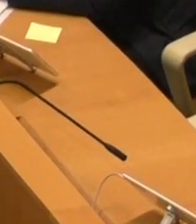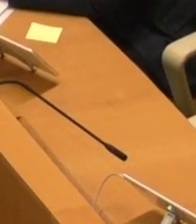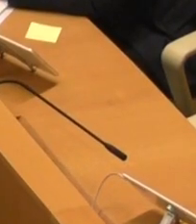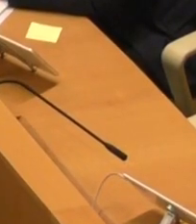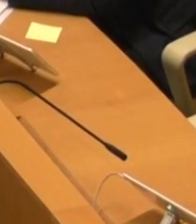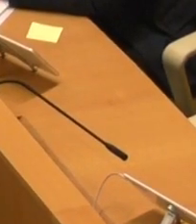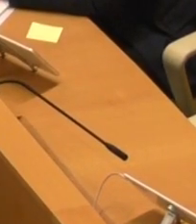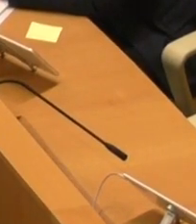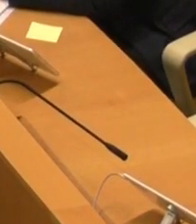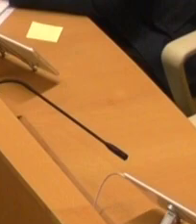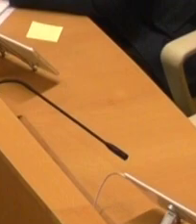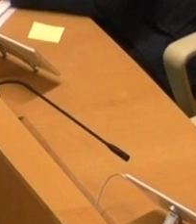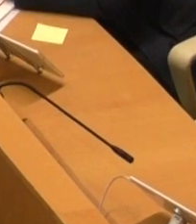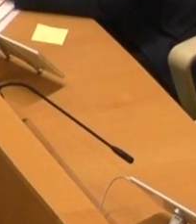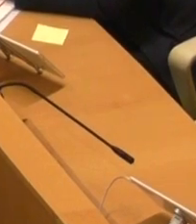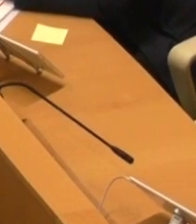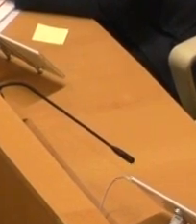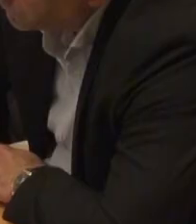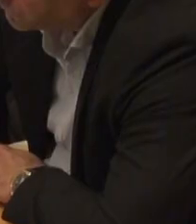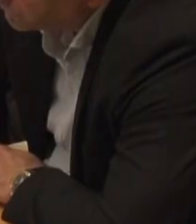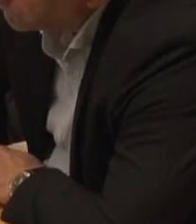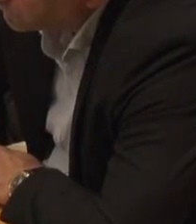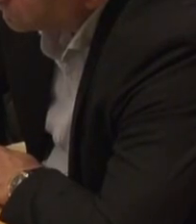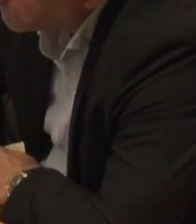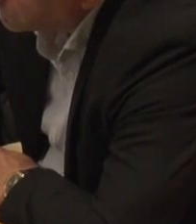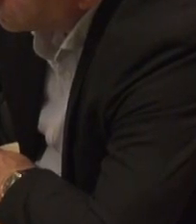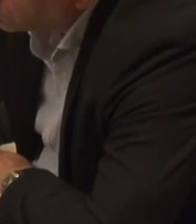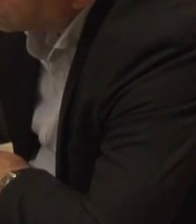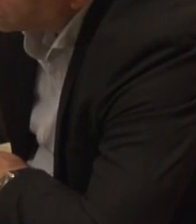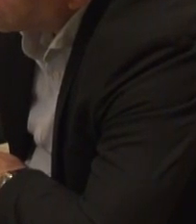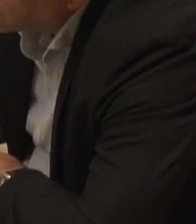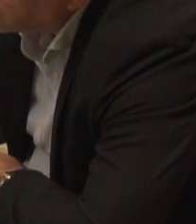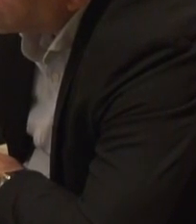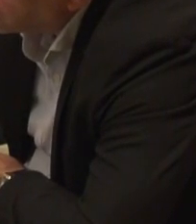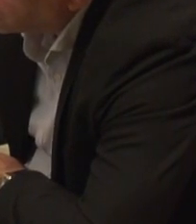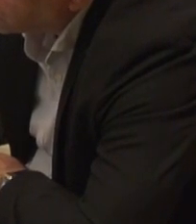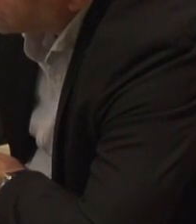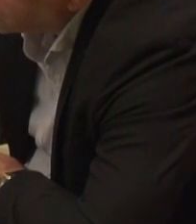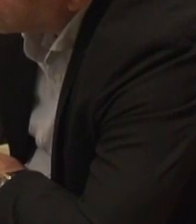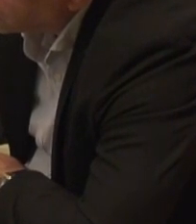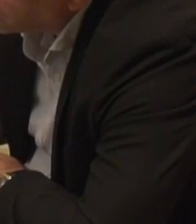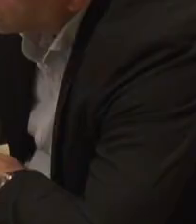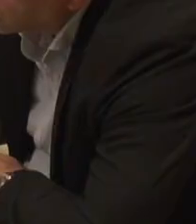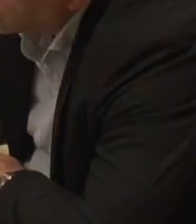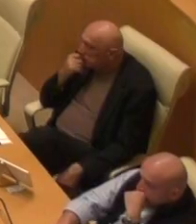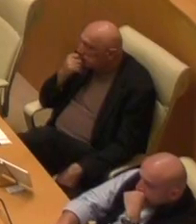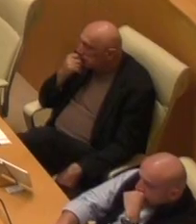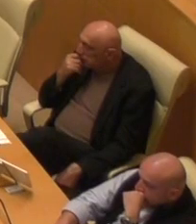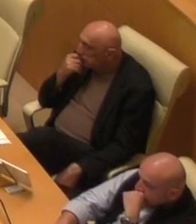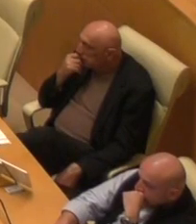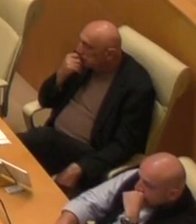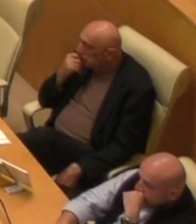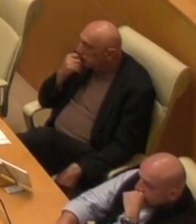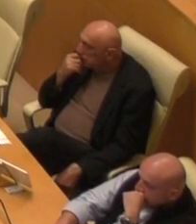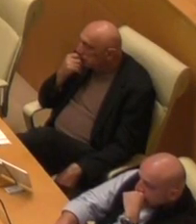მდგომ თავდაცვის მინისტრის მოადგილეს გრიგოლ გიორგაძეს ფარცხალაძის საკითხთან დაკავშირებით პოზიციის დაფიქსირება სთხოვა. პაპუაშვილმა მიკროფონი